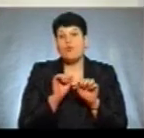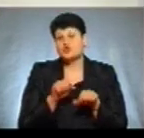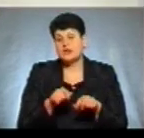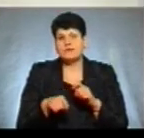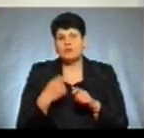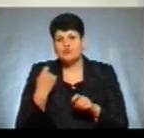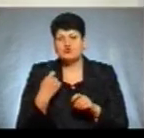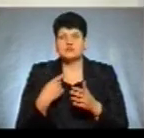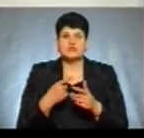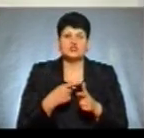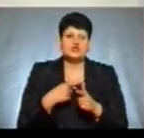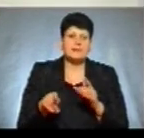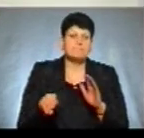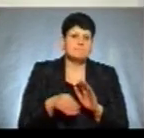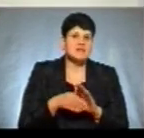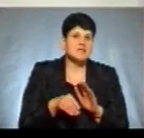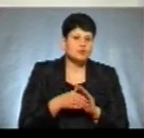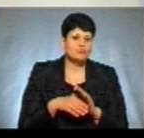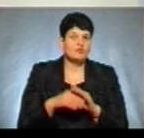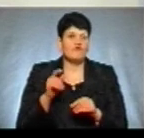порушень чи підкуп виборця, чи інших